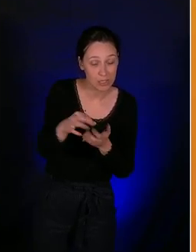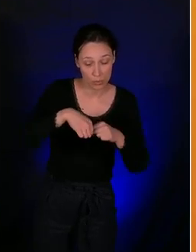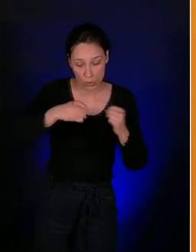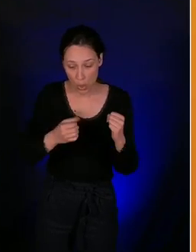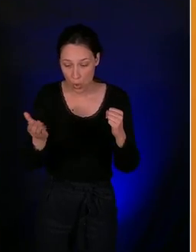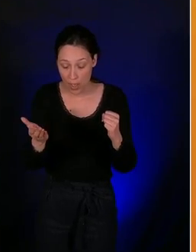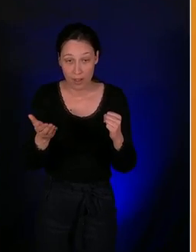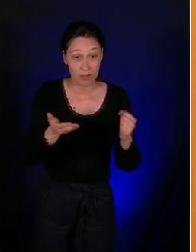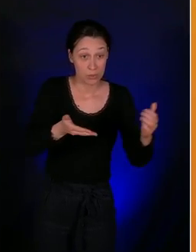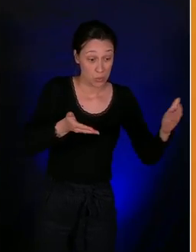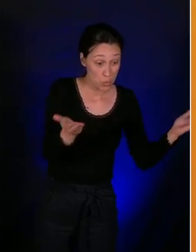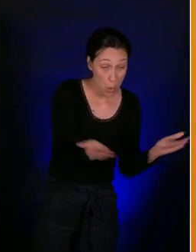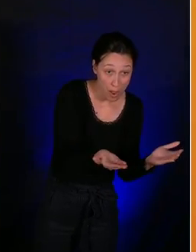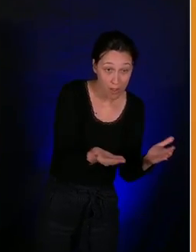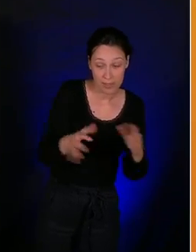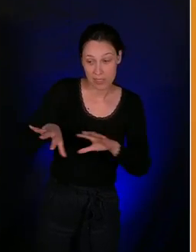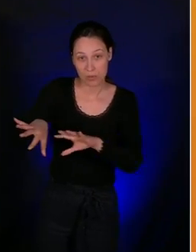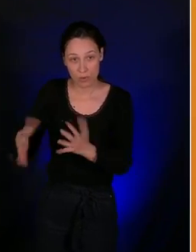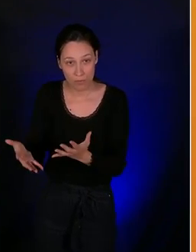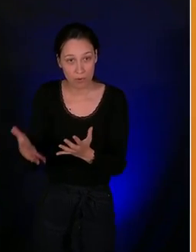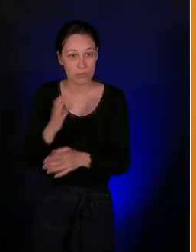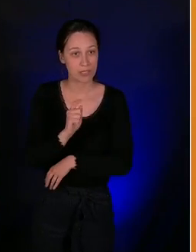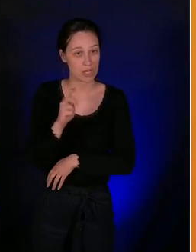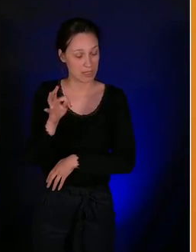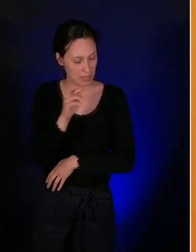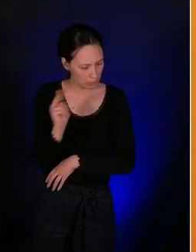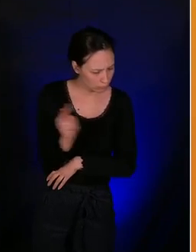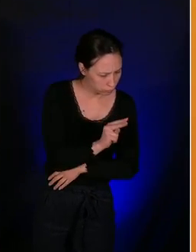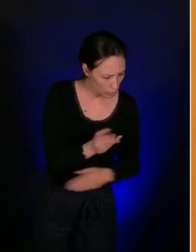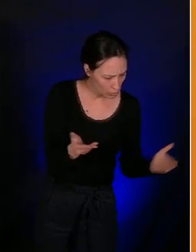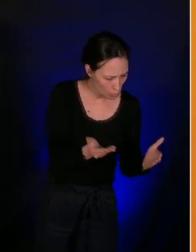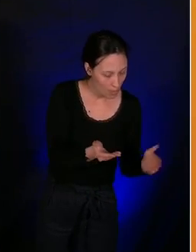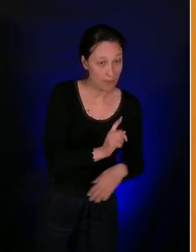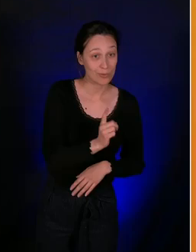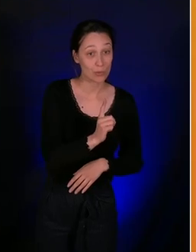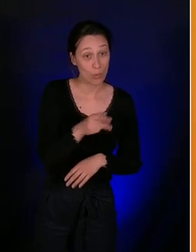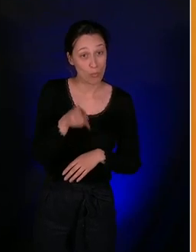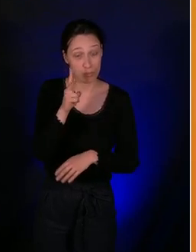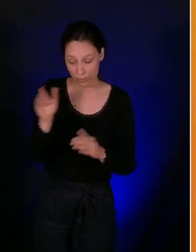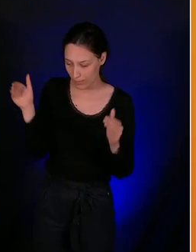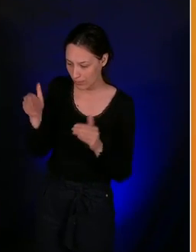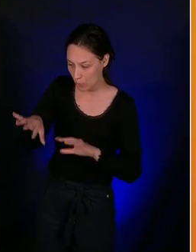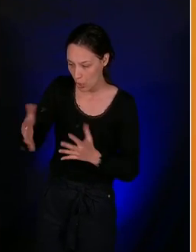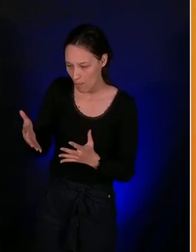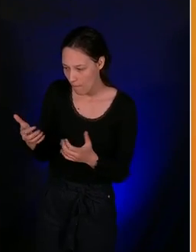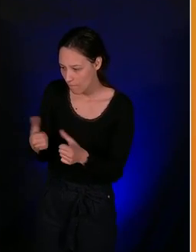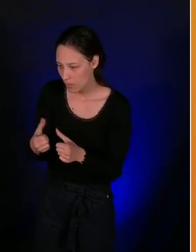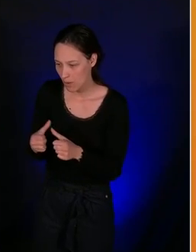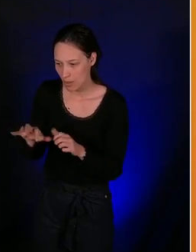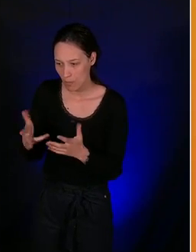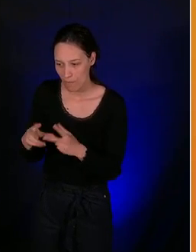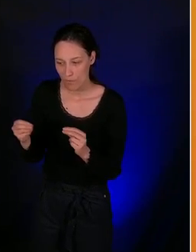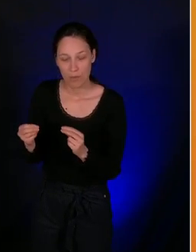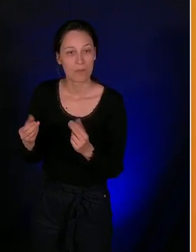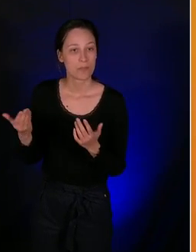À la CGT, ce n'est pas le quoi faire qui nous préoccupe, mais comment le faire. Pour illustrer mon propos, et comme l'a dit Jean-Paul